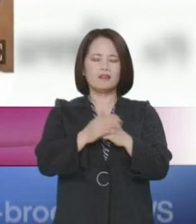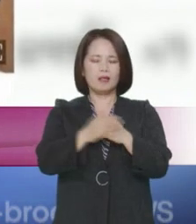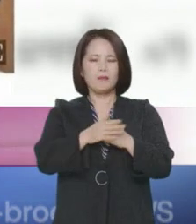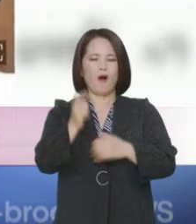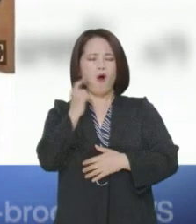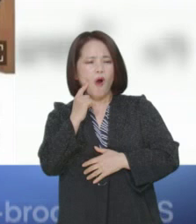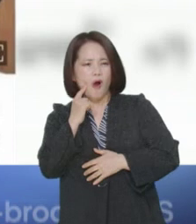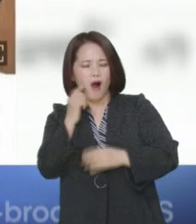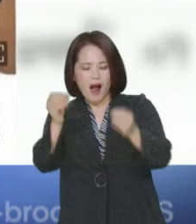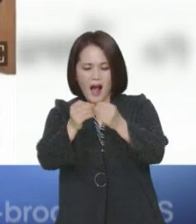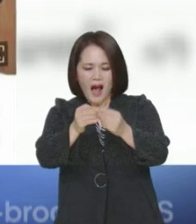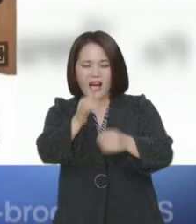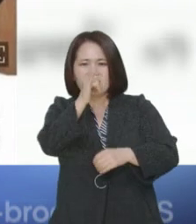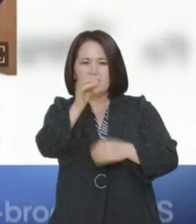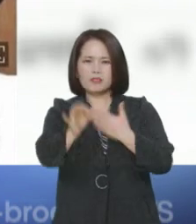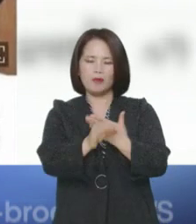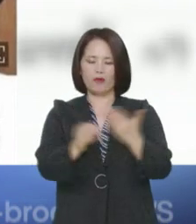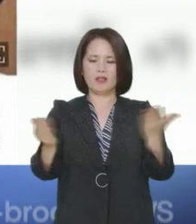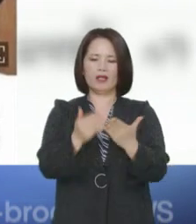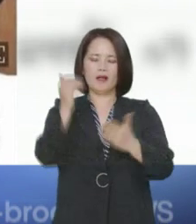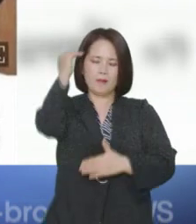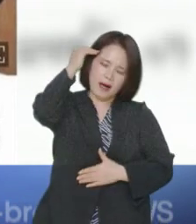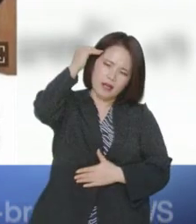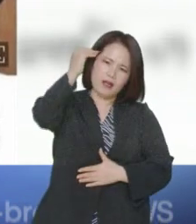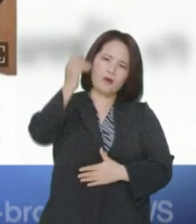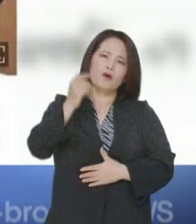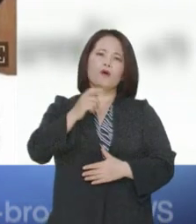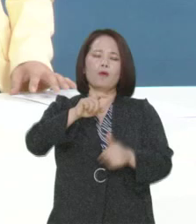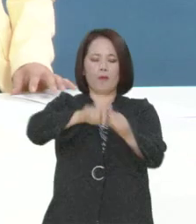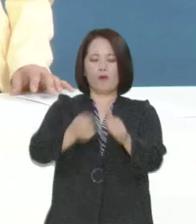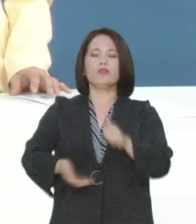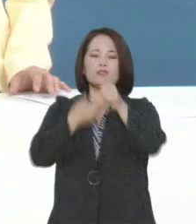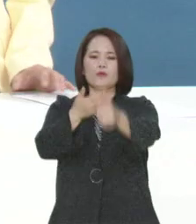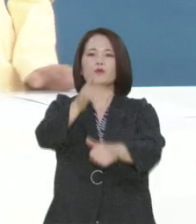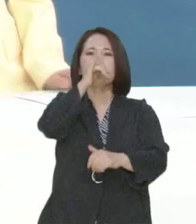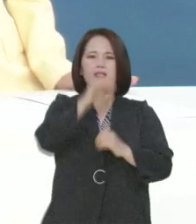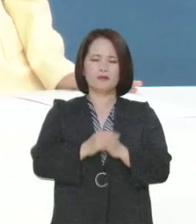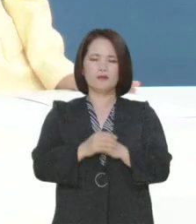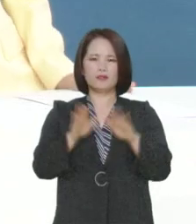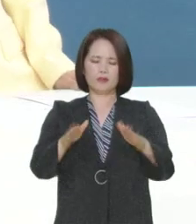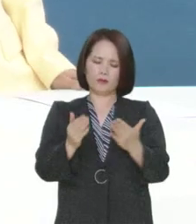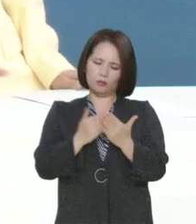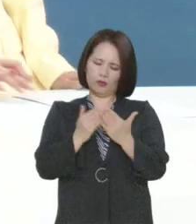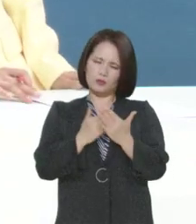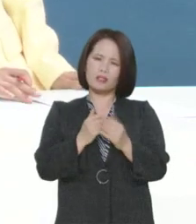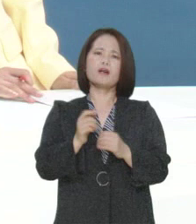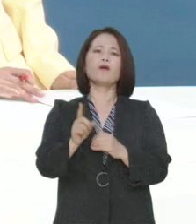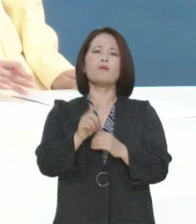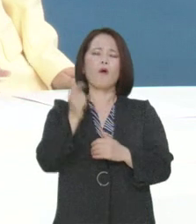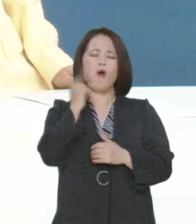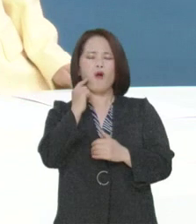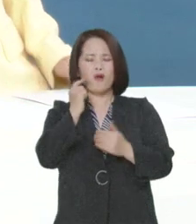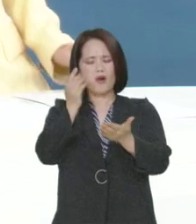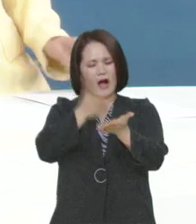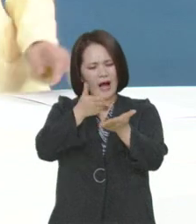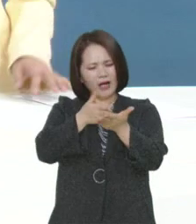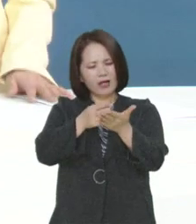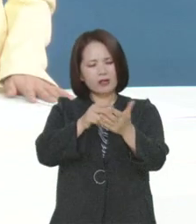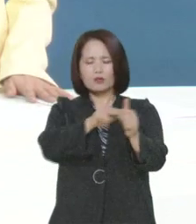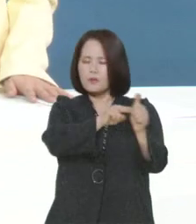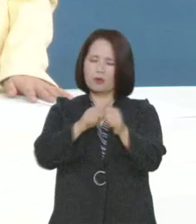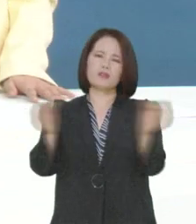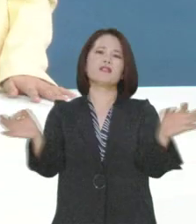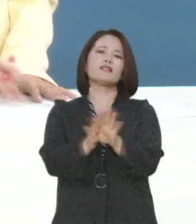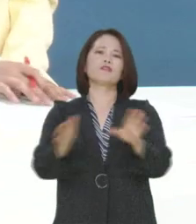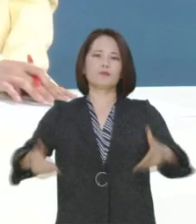업무 하겠죠 로 취 격정을 받을 수 있습니다 4 이렇게 더 불안하게 만드는 같다 뉴스는 정말 없어져야 것 같습니다